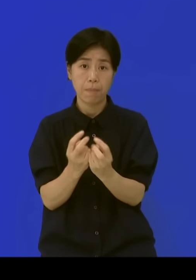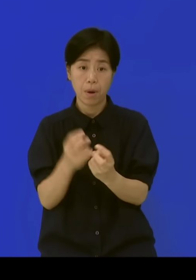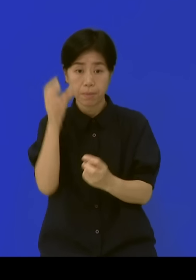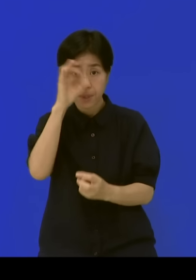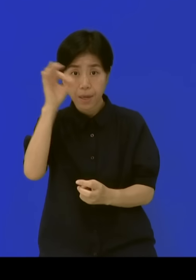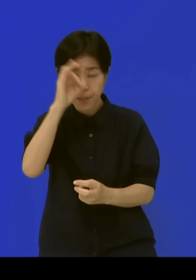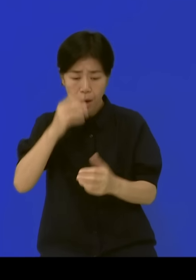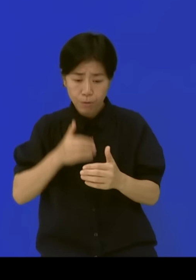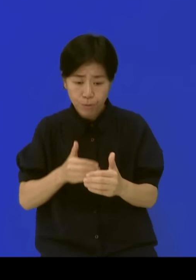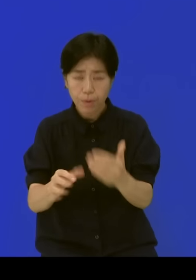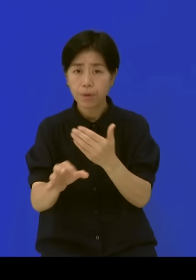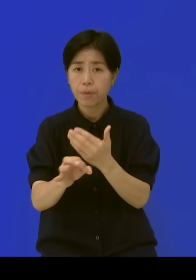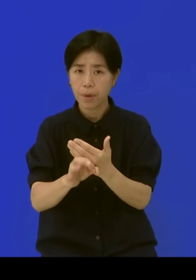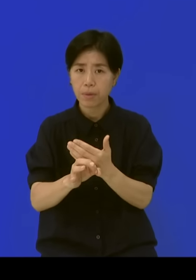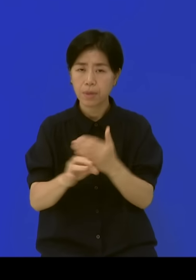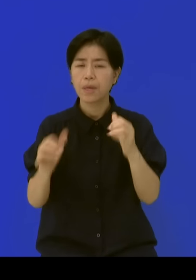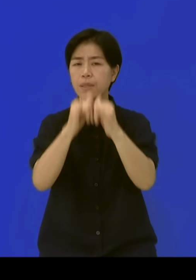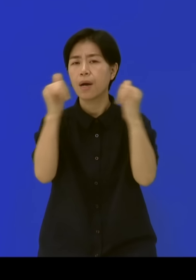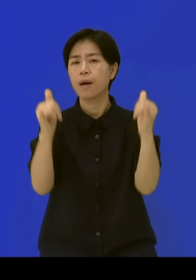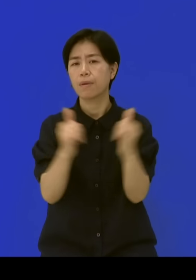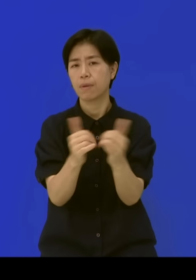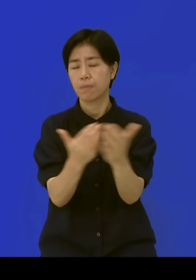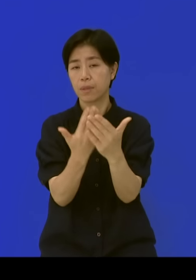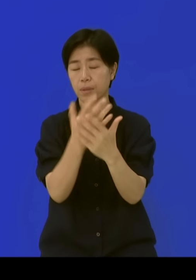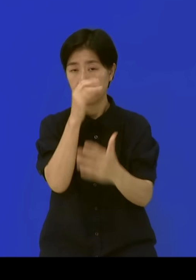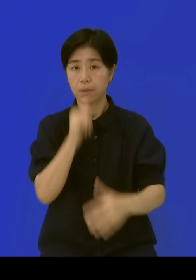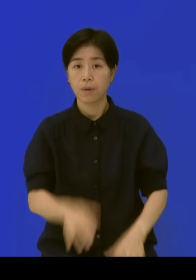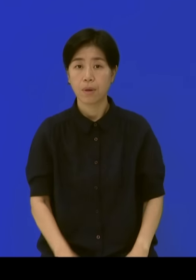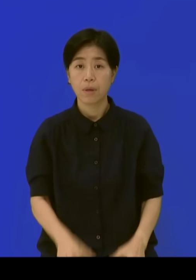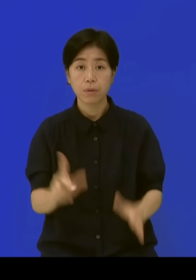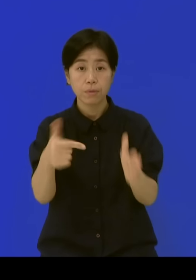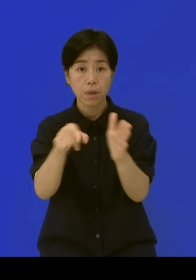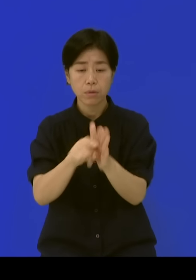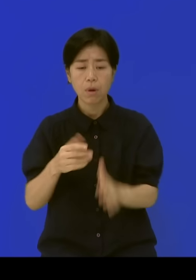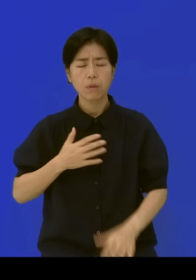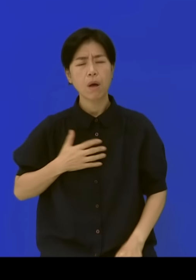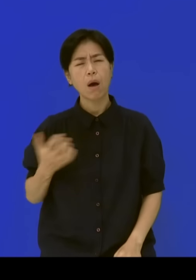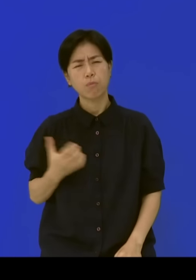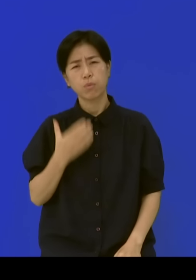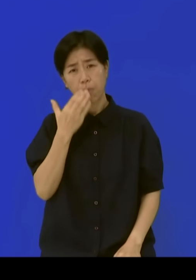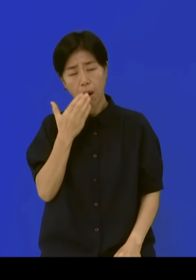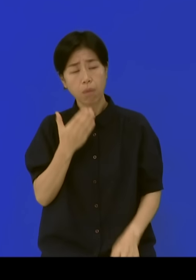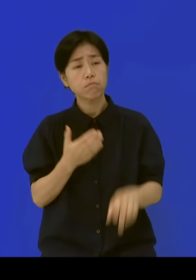건강한 사회가 될 수 있다고 생각하는데요. 네. 그러기 위해서는 나도 아플 수 있고